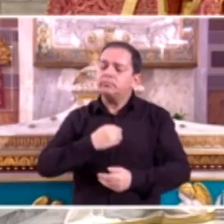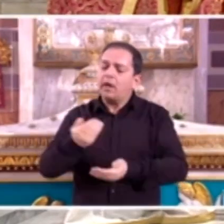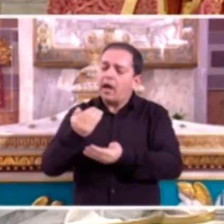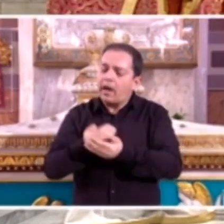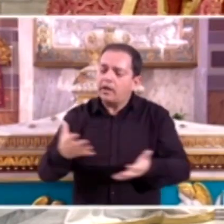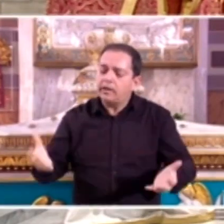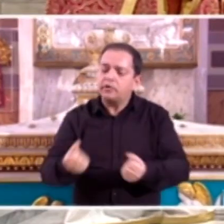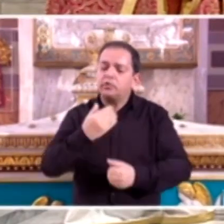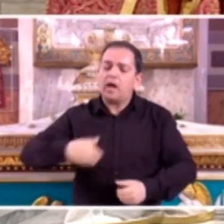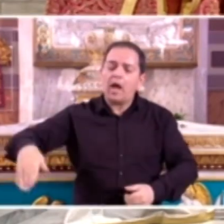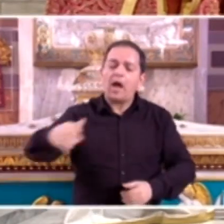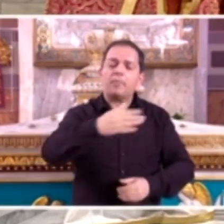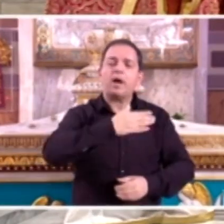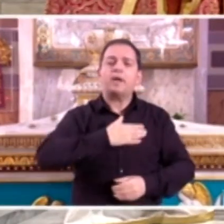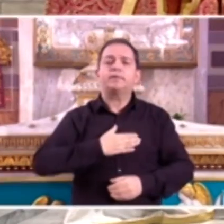και σώσον